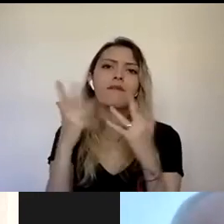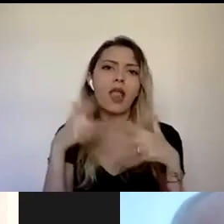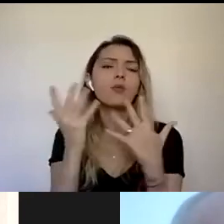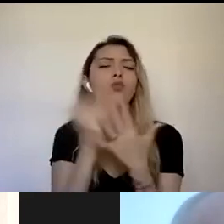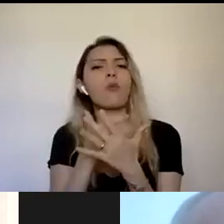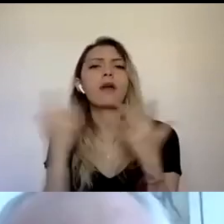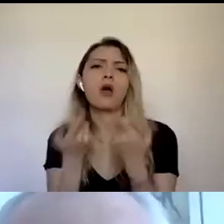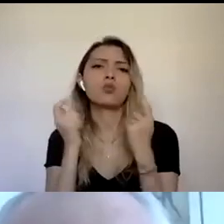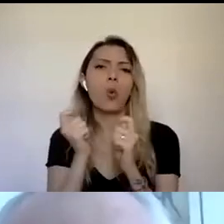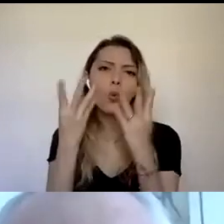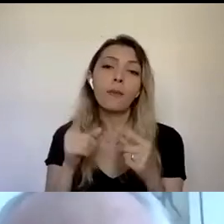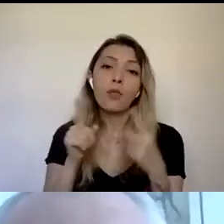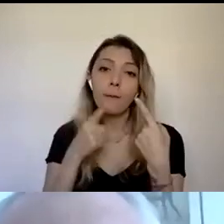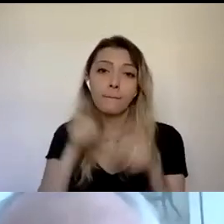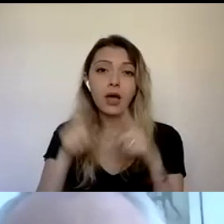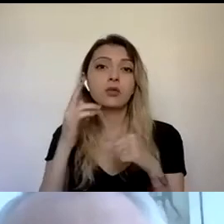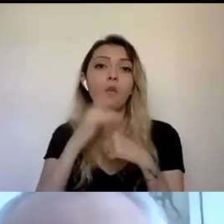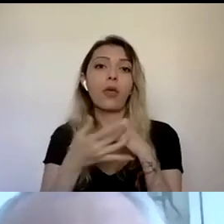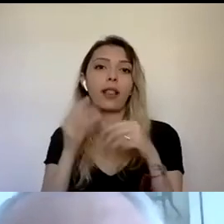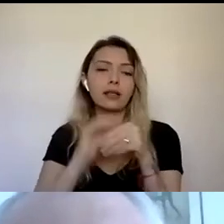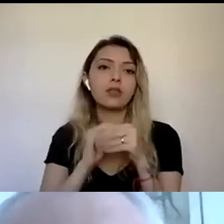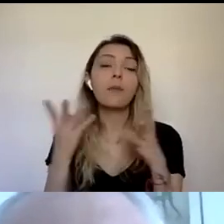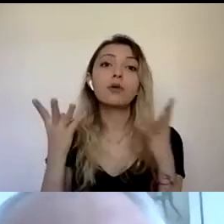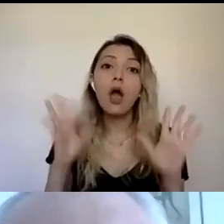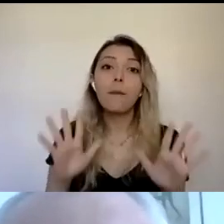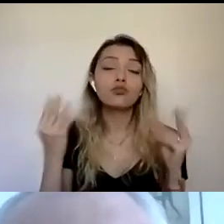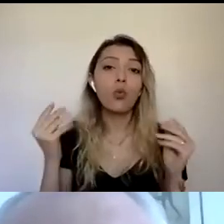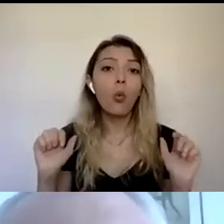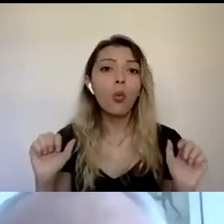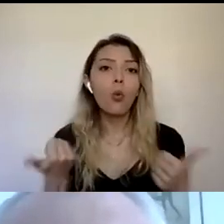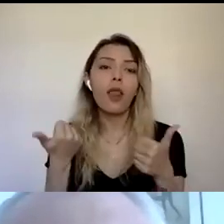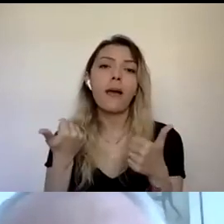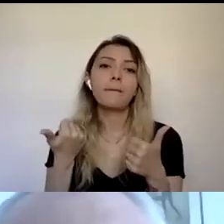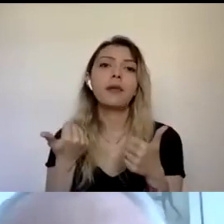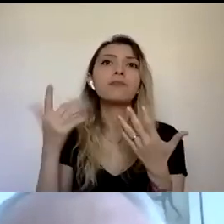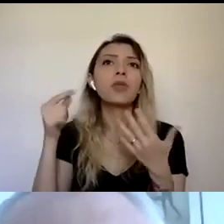Ama çok hayati önemi var. Toplanmadığında